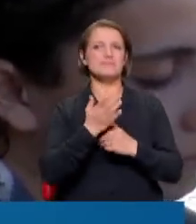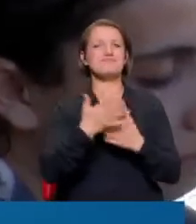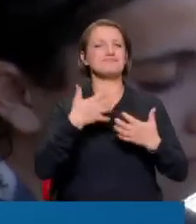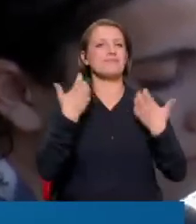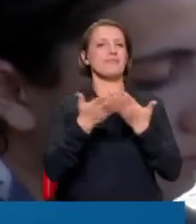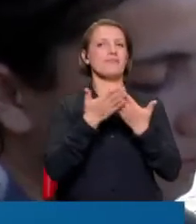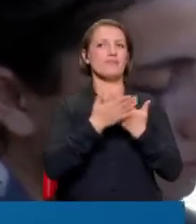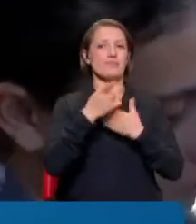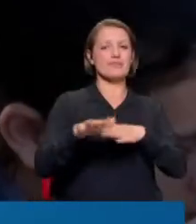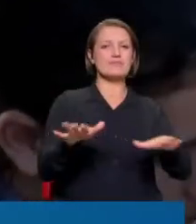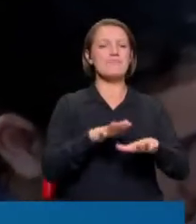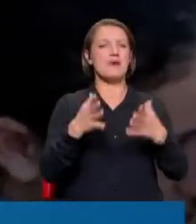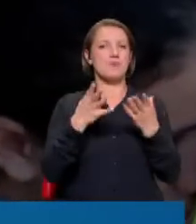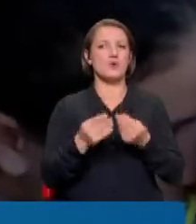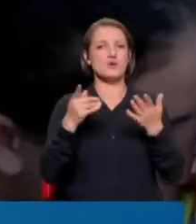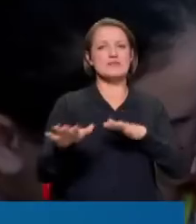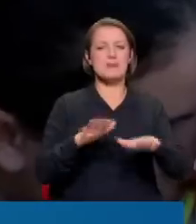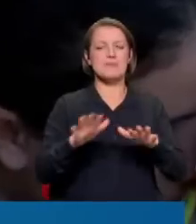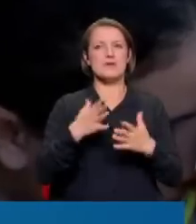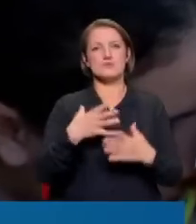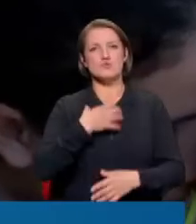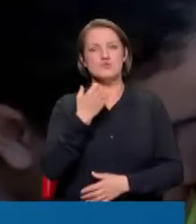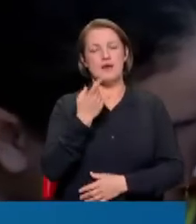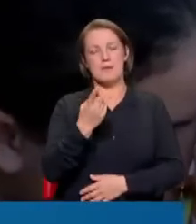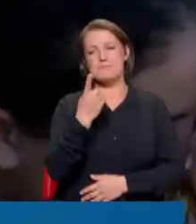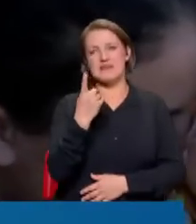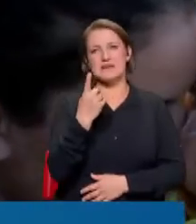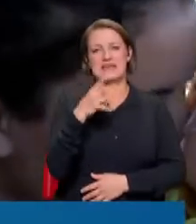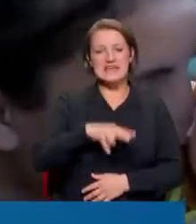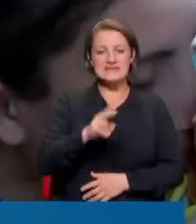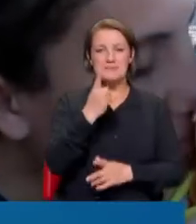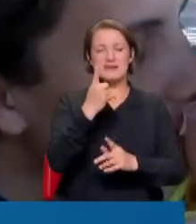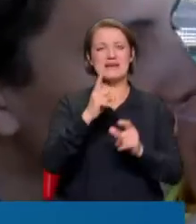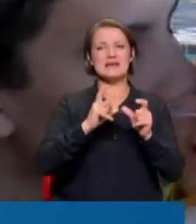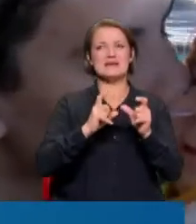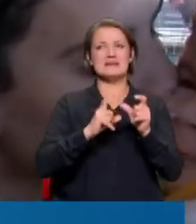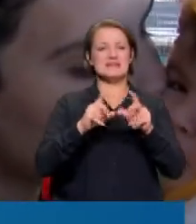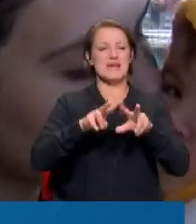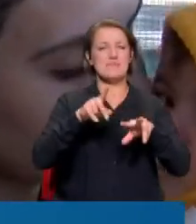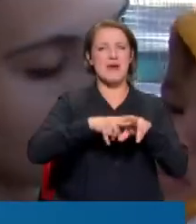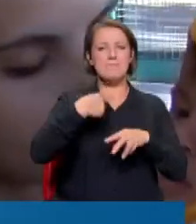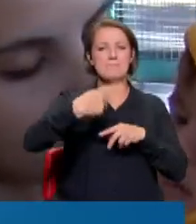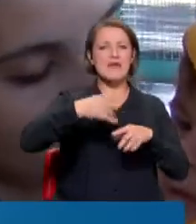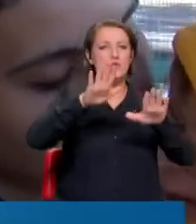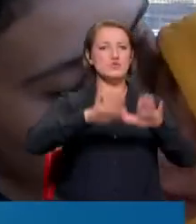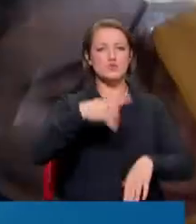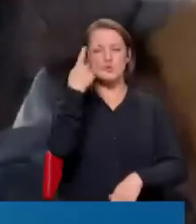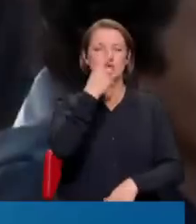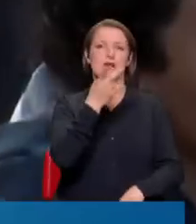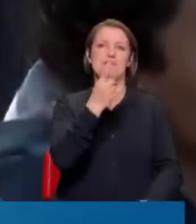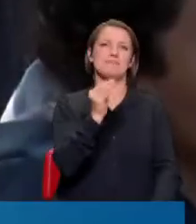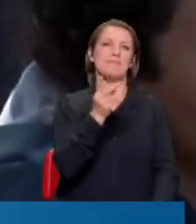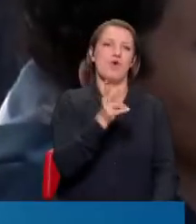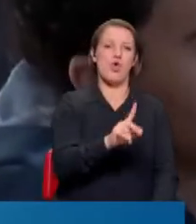e depreme Yakalandık depremde maalesef bebeğimizin birini s hastalığından makinelerin durması sebebiyle kaybettik